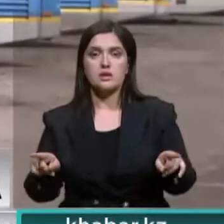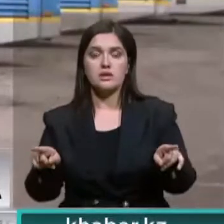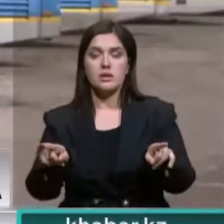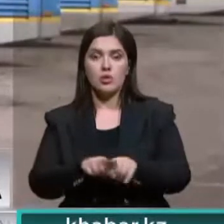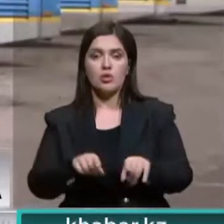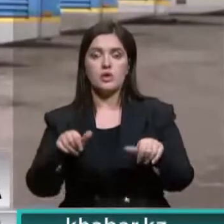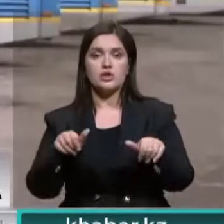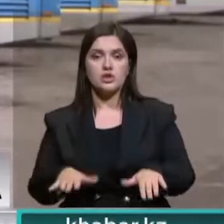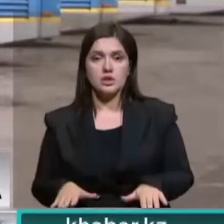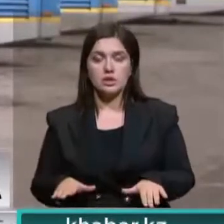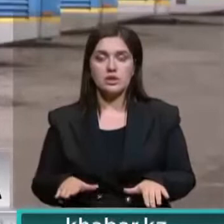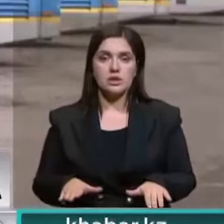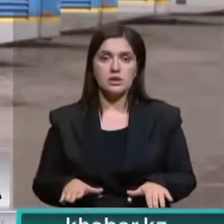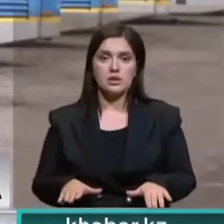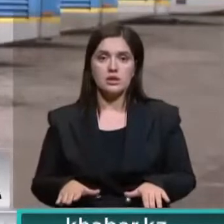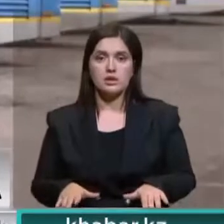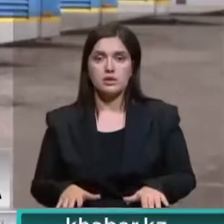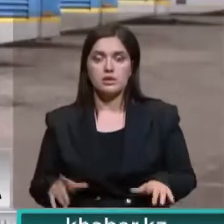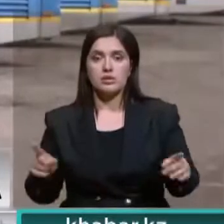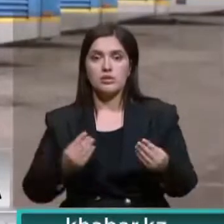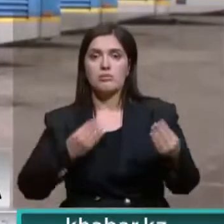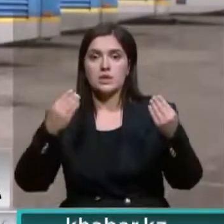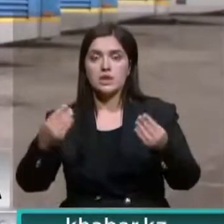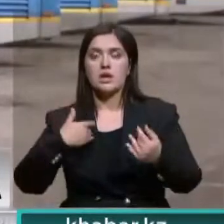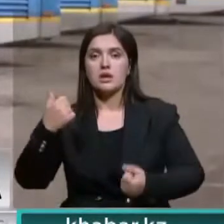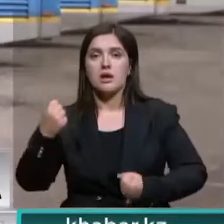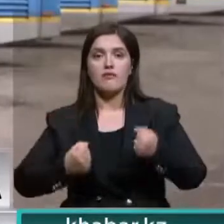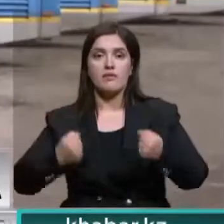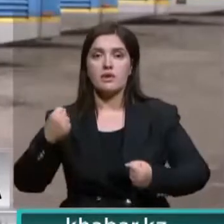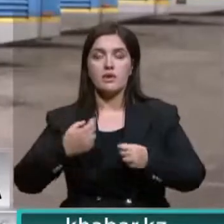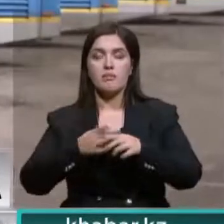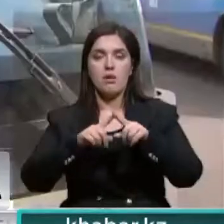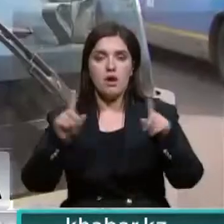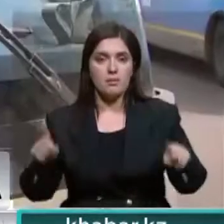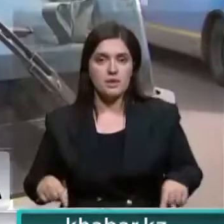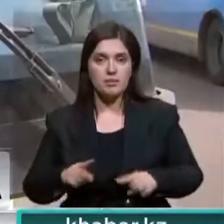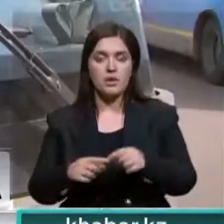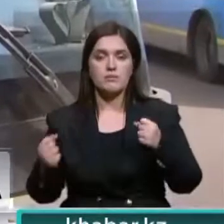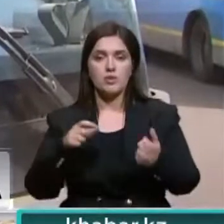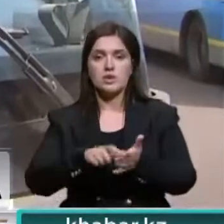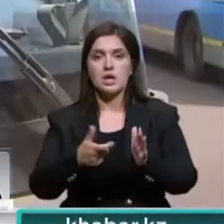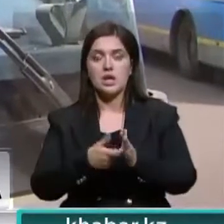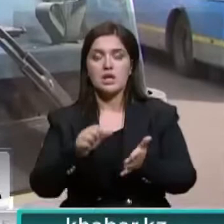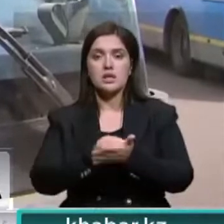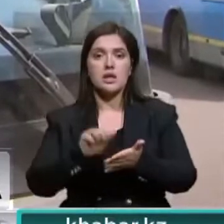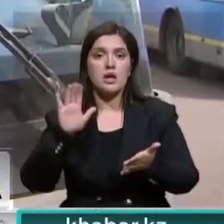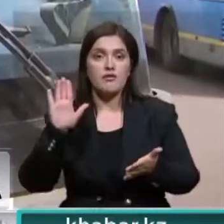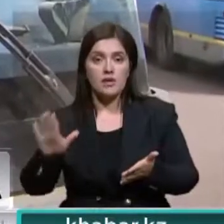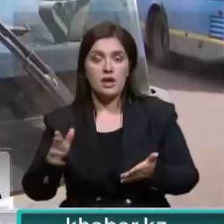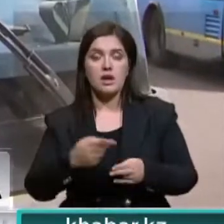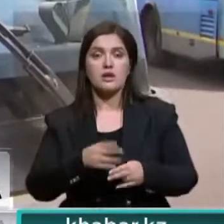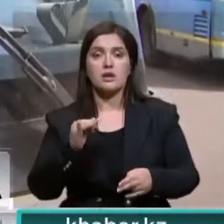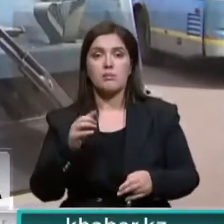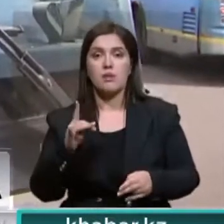административное решение, что предоставится нашему водителю абонемент в спортзал. Сертификат фитнес-центра Асхату